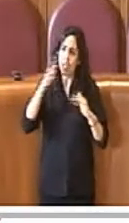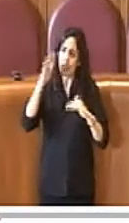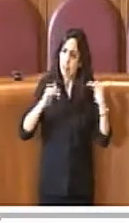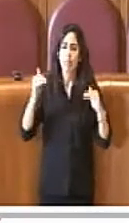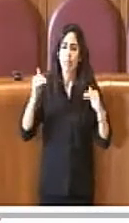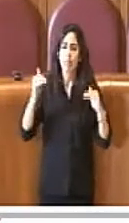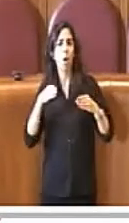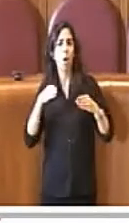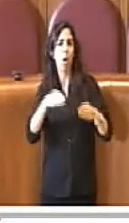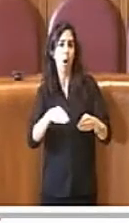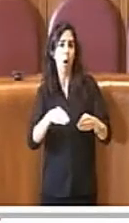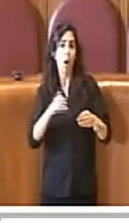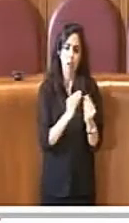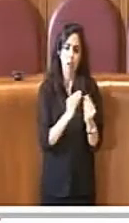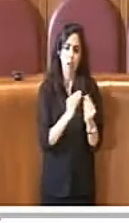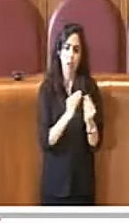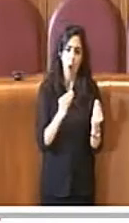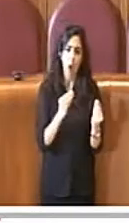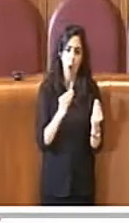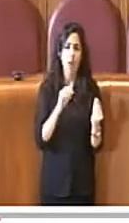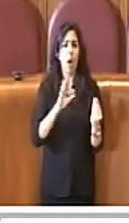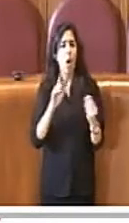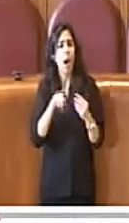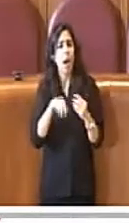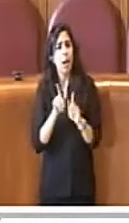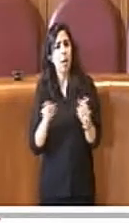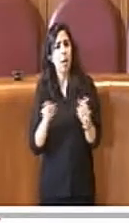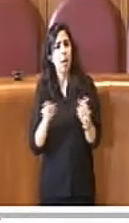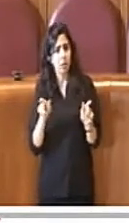possano accedere sia i più giovani che i diversamente abili.